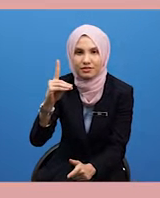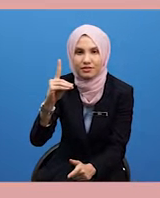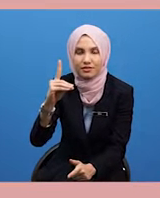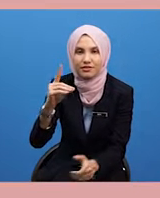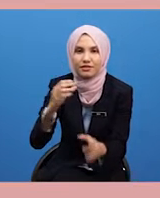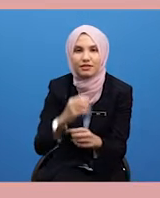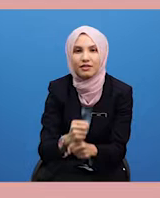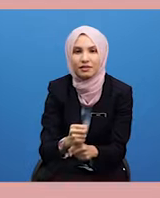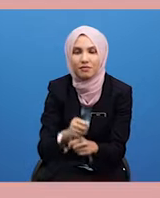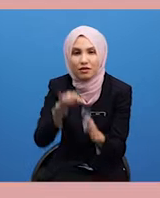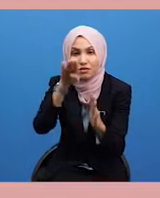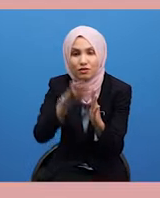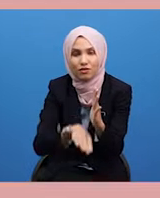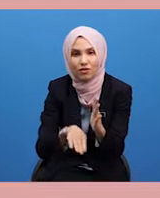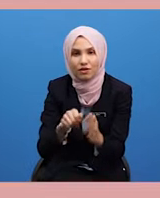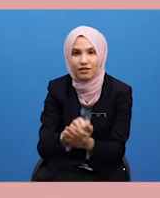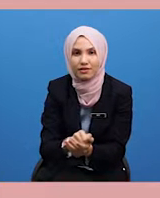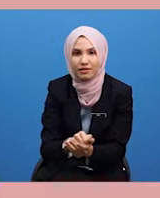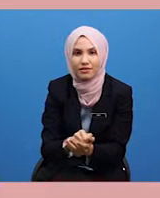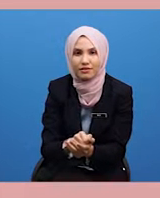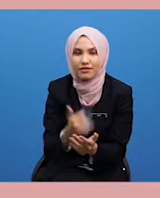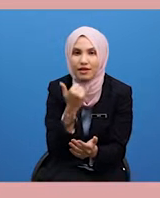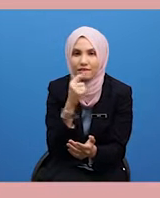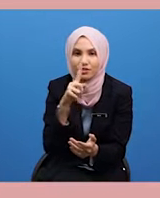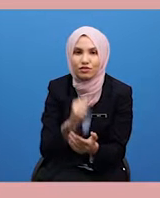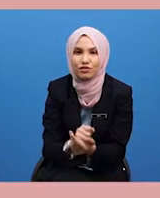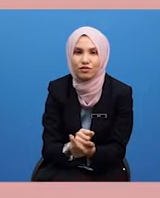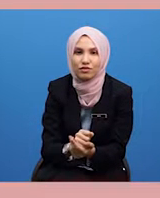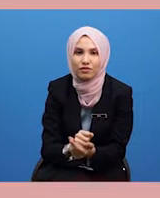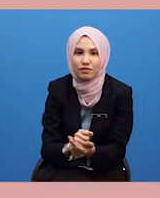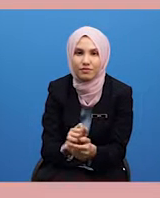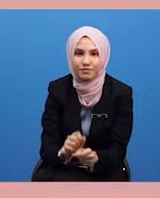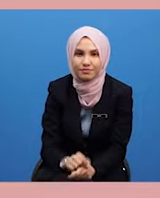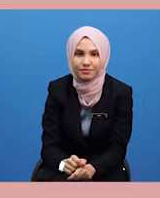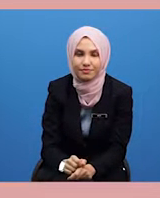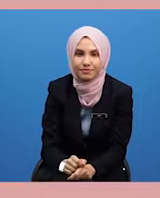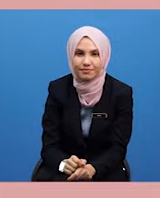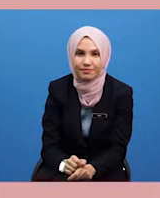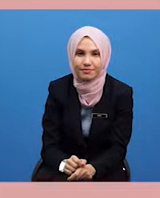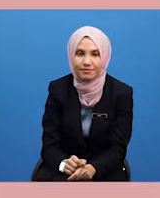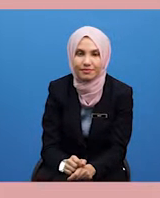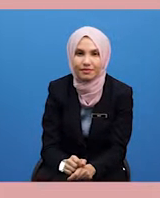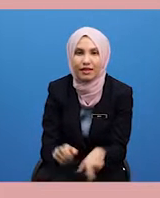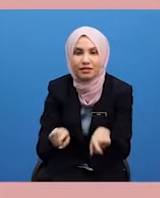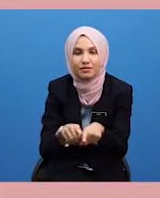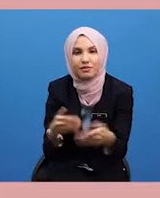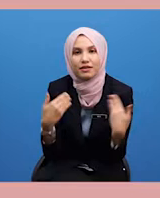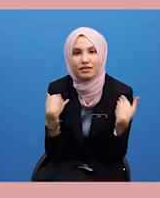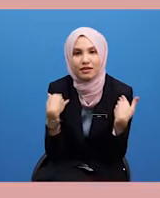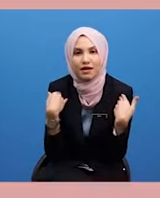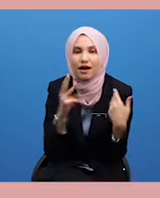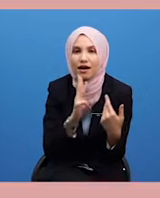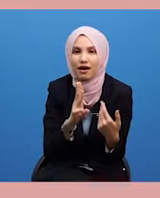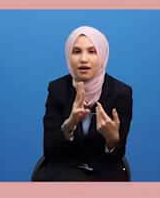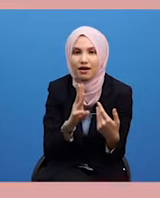terdapat kekurangan salah satu faktor perkembangan biji benih. Sama ada air atau